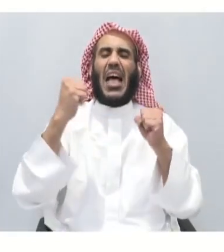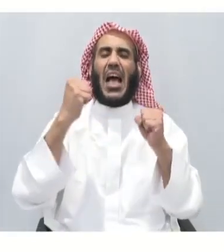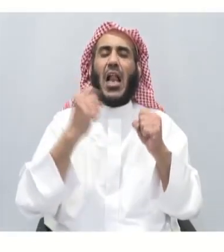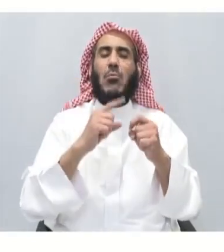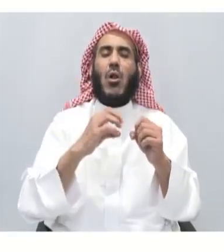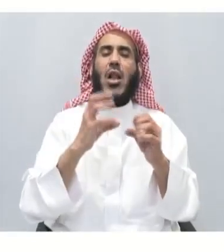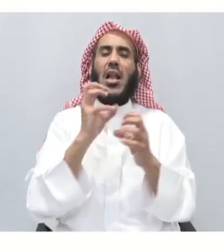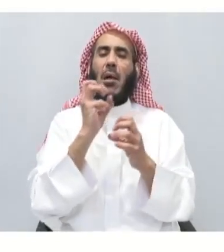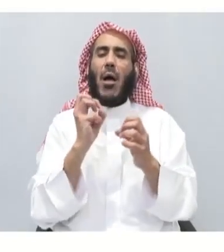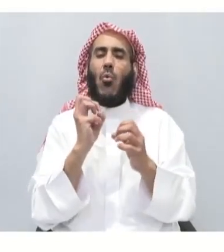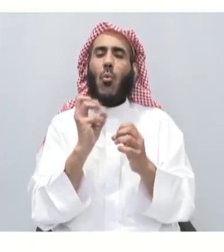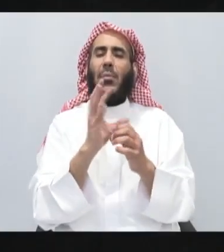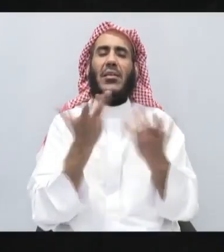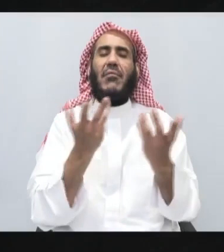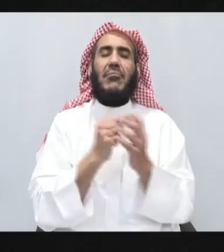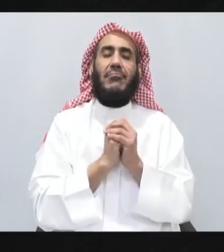للانقباض